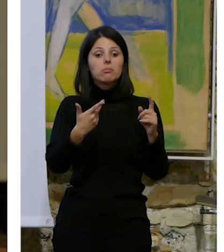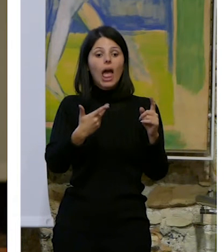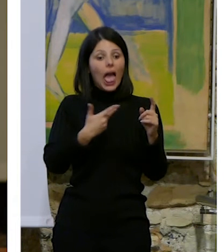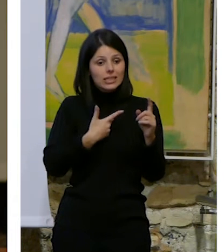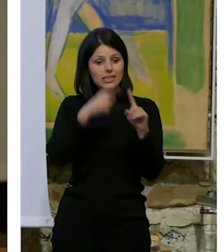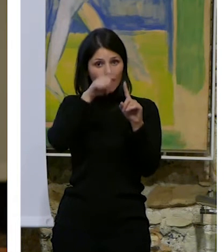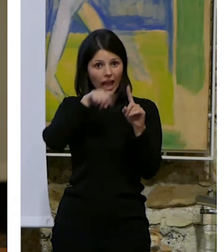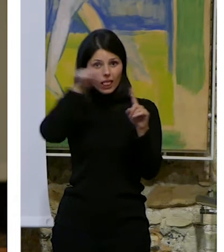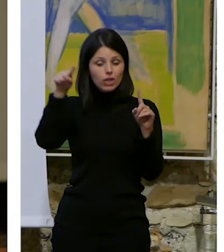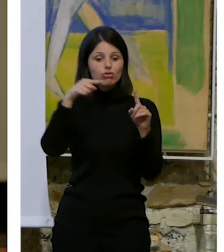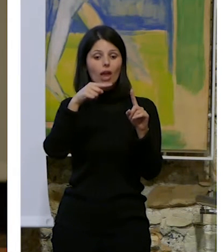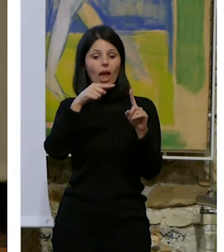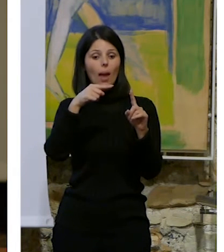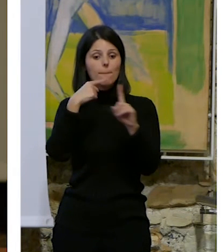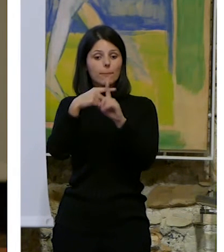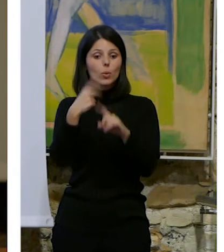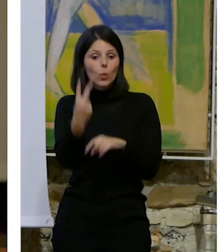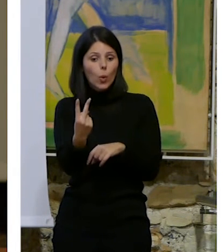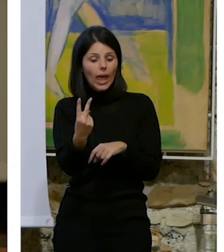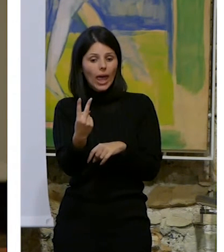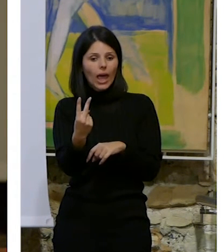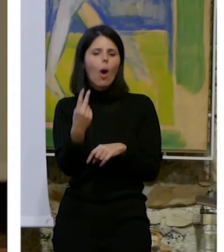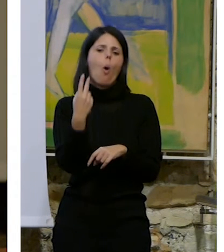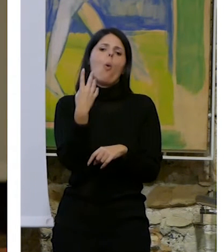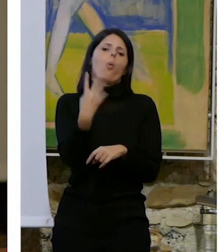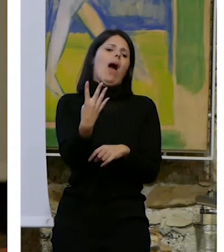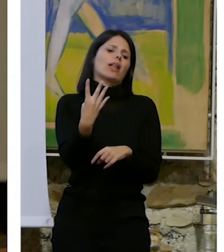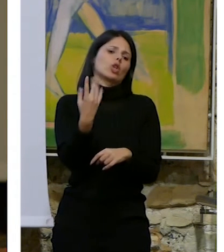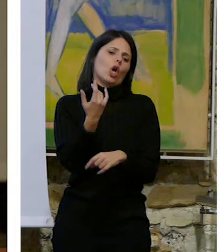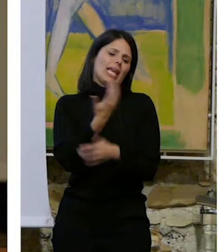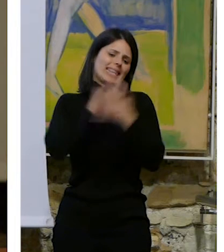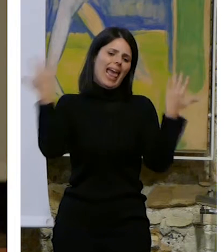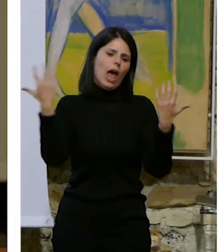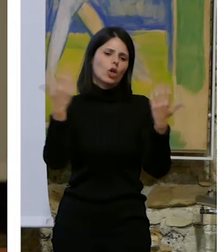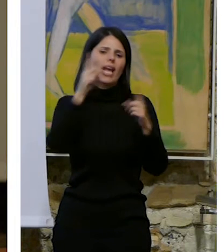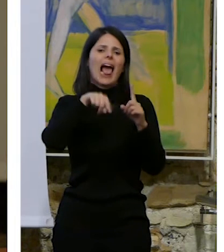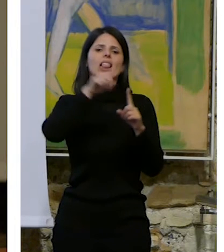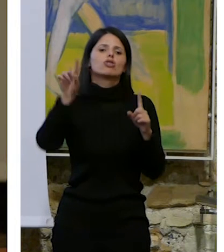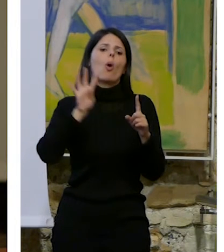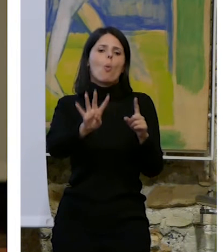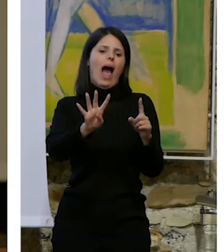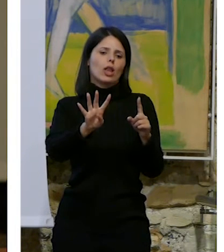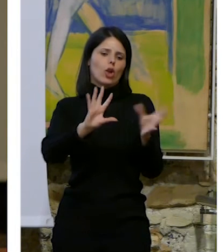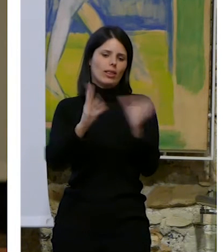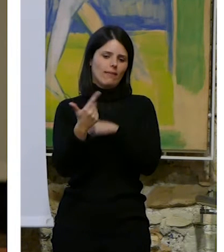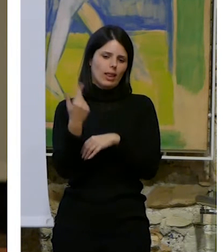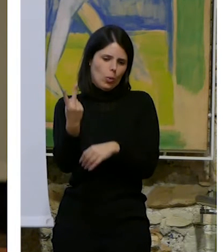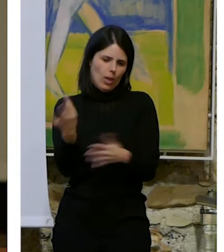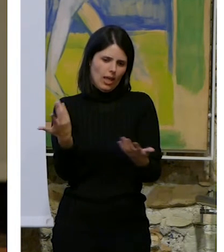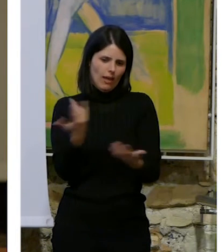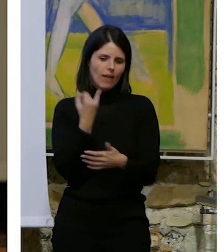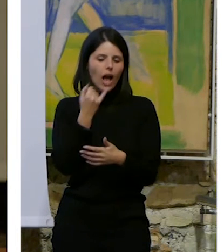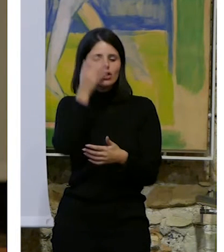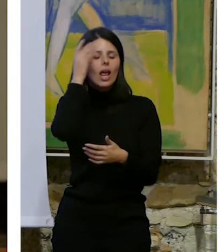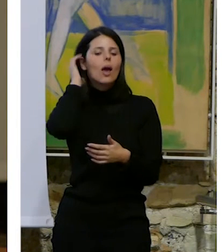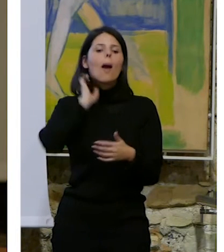del 2 positivo, perché quella del 4 era chiara che era il 2, quella del 2 che cos'è? Era già un bel pasticcio per i pitagorici, ma immaginare del